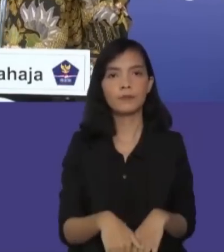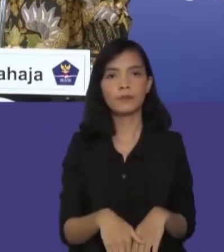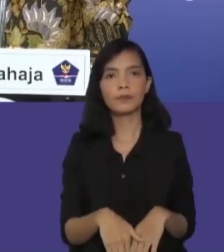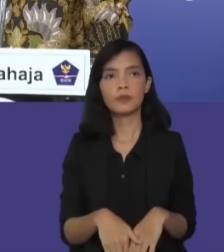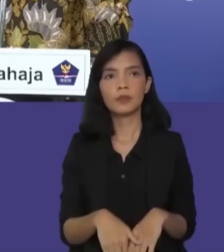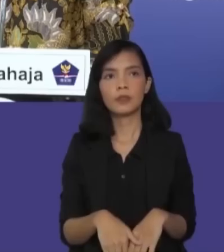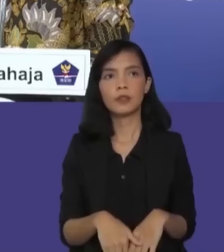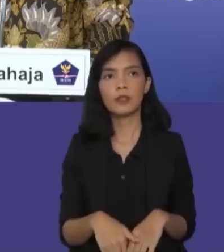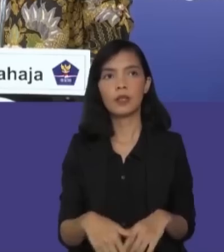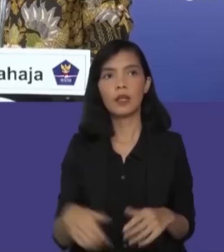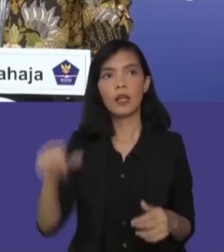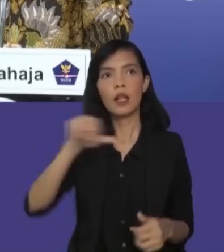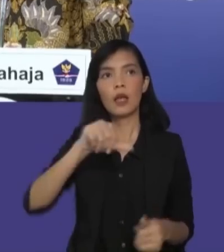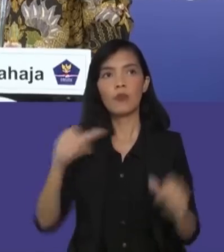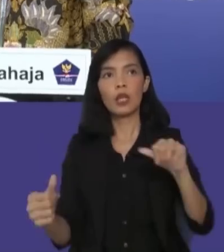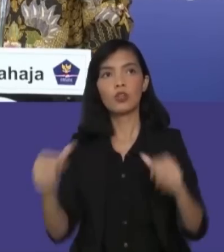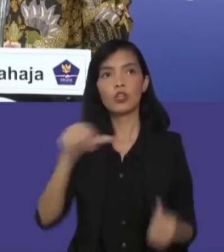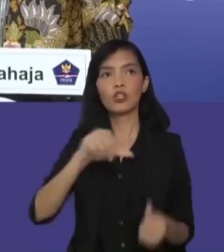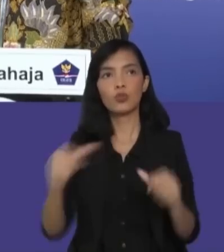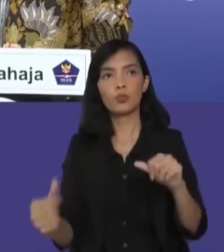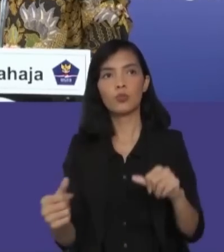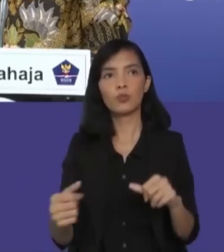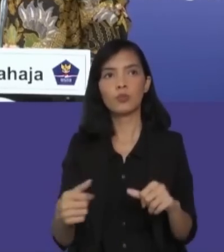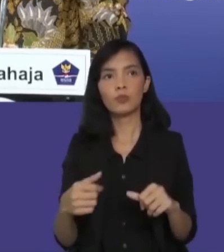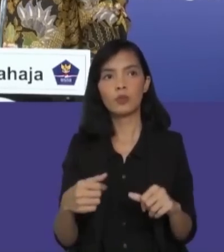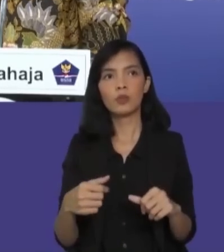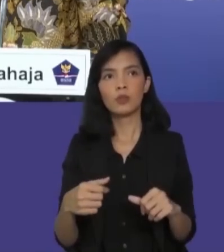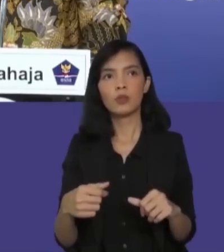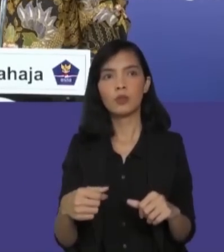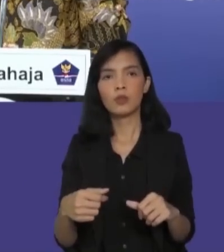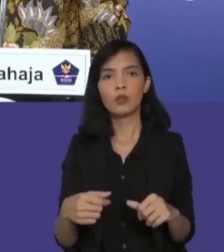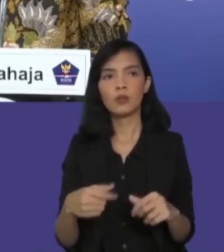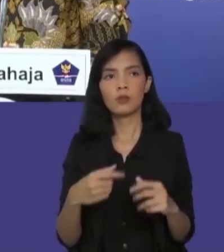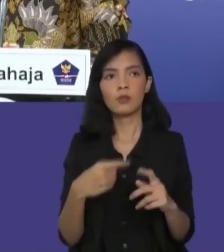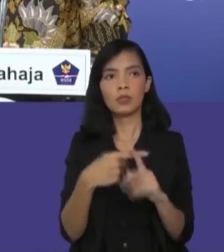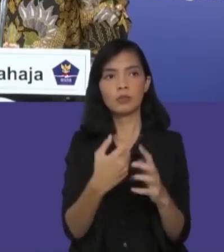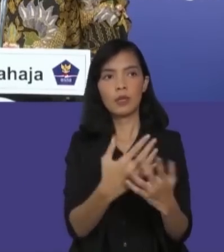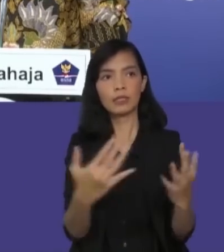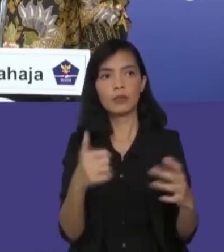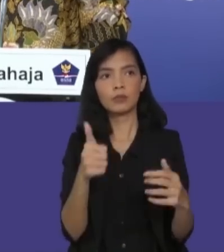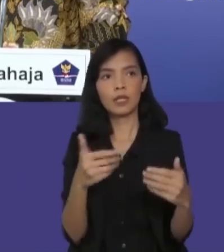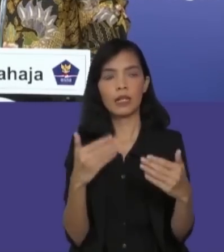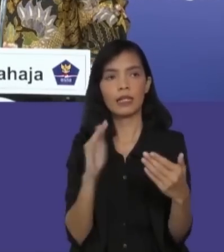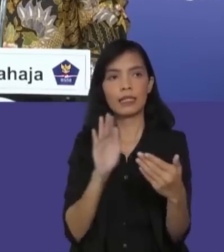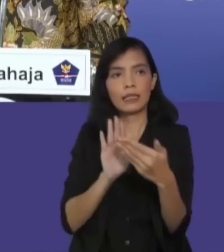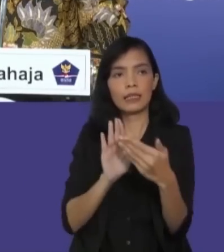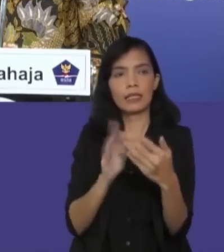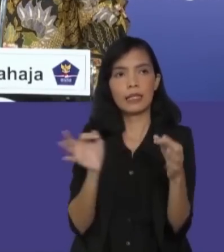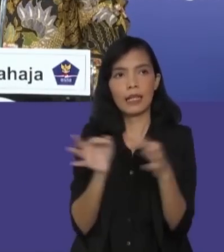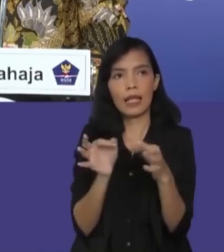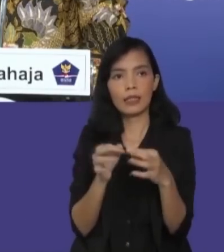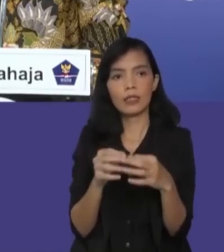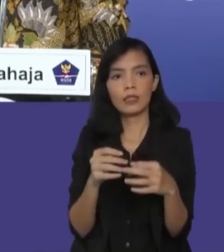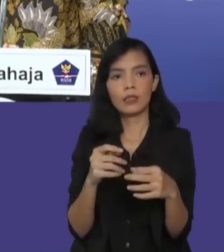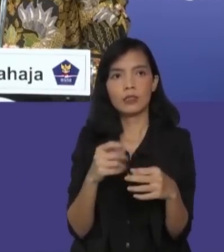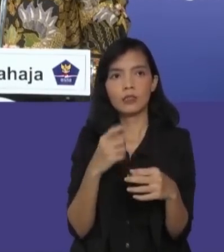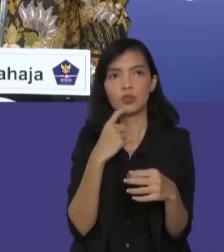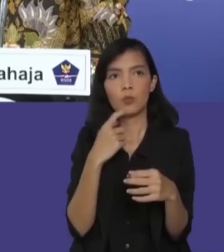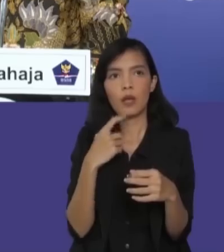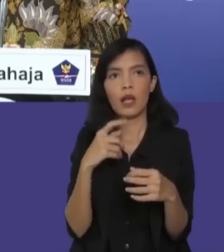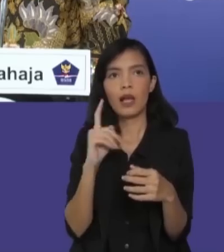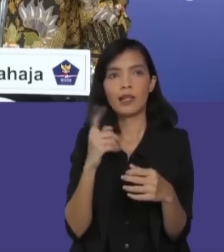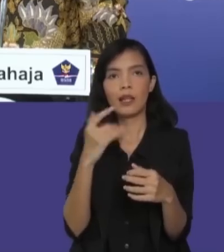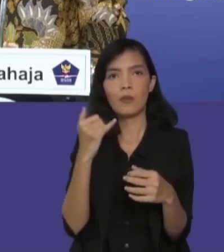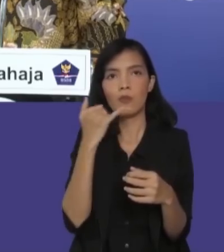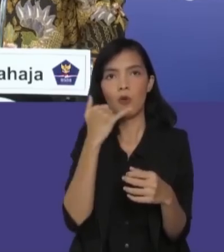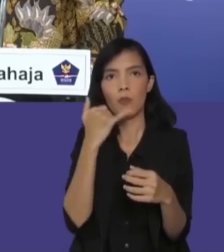mendekatkan laboratorium dengan pengguna, dengan masyarakat, maka kami coba kembangkan mobile BSL-2